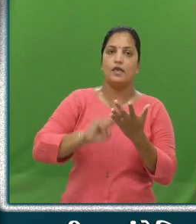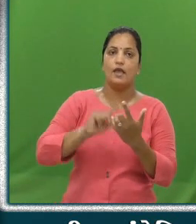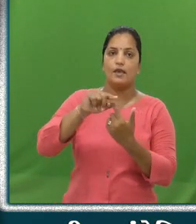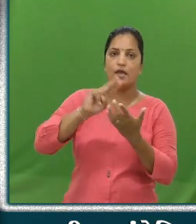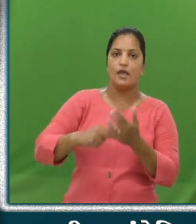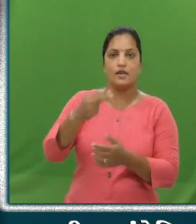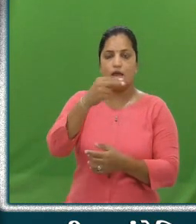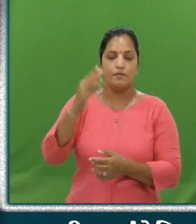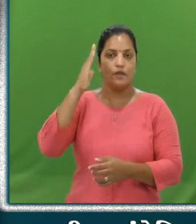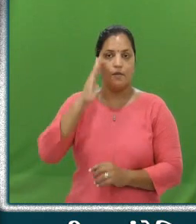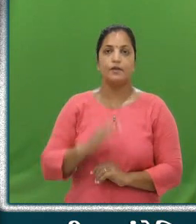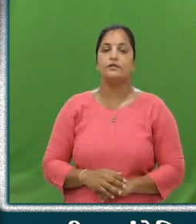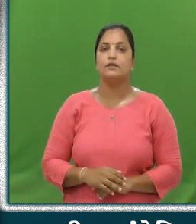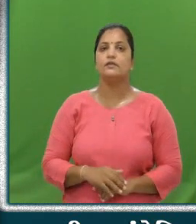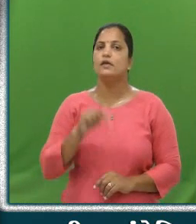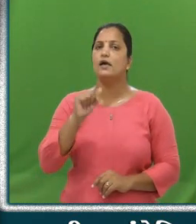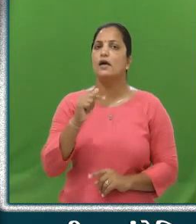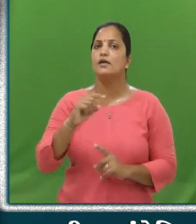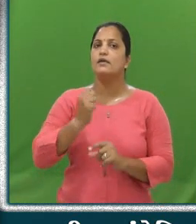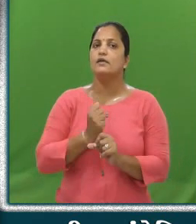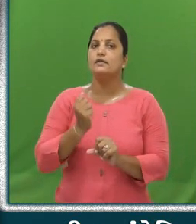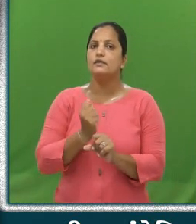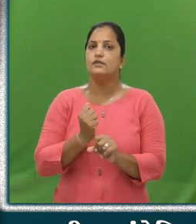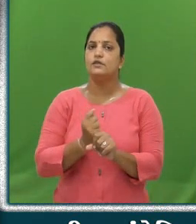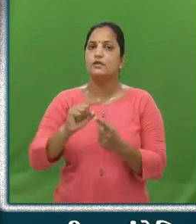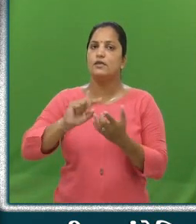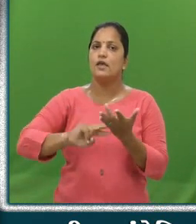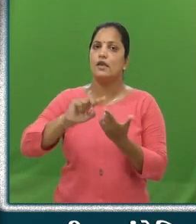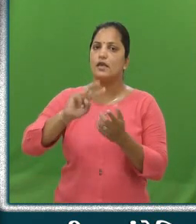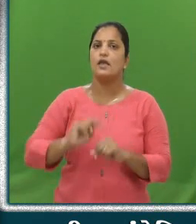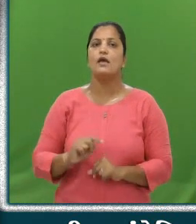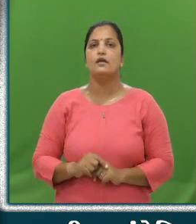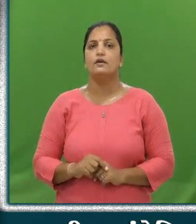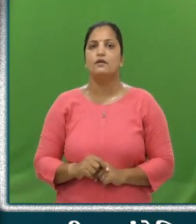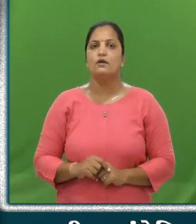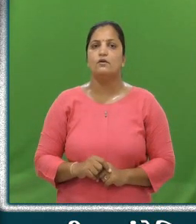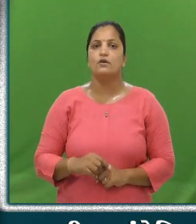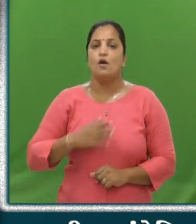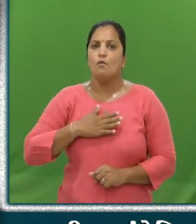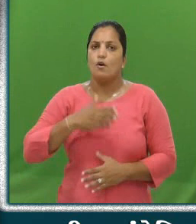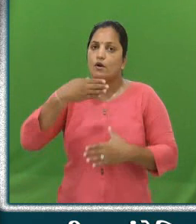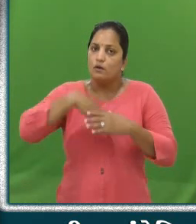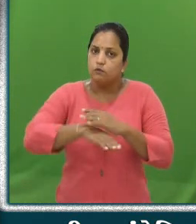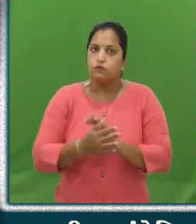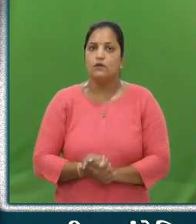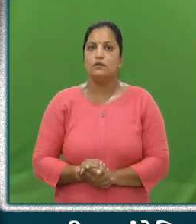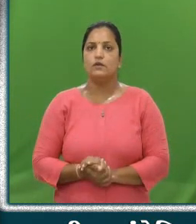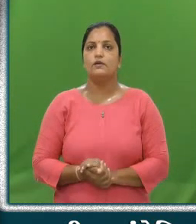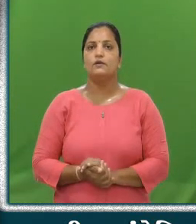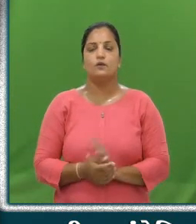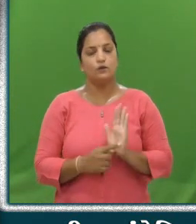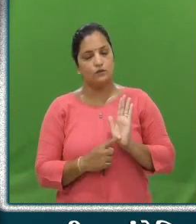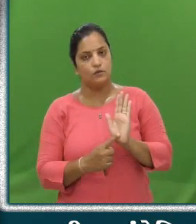ઓળખવામાં આવે છે અને આ જે જનીન શું કરે છે તો જે તે પ્રોટીનના જે લાક્ષણિકતાઓ શું કરે છે